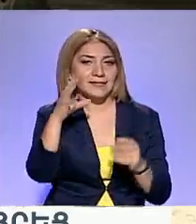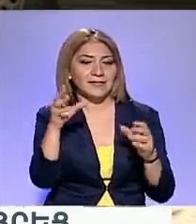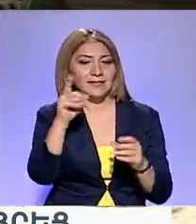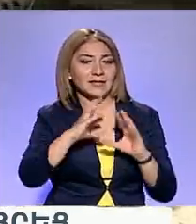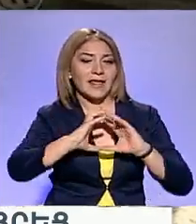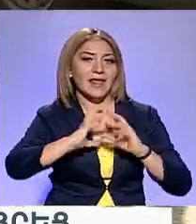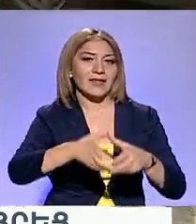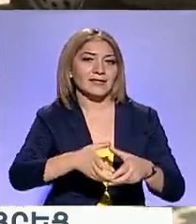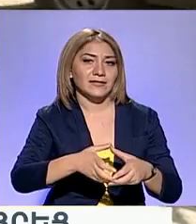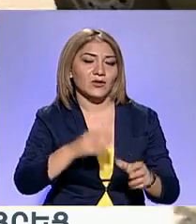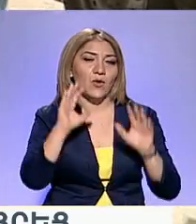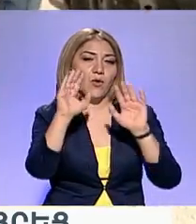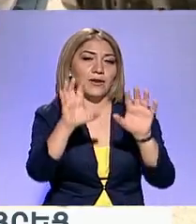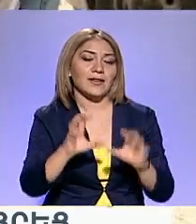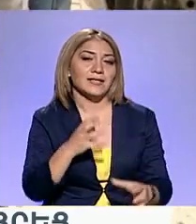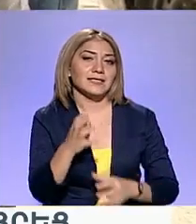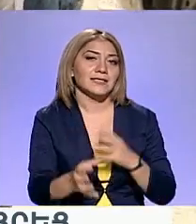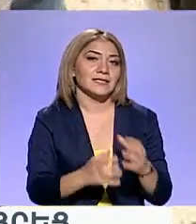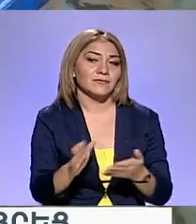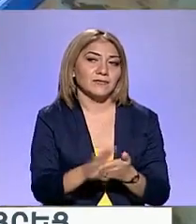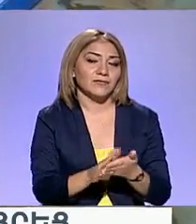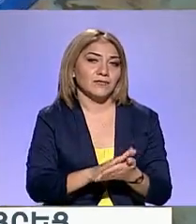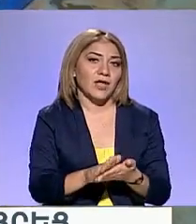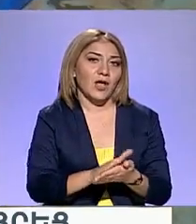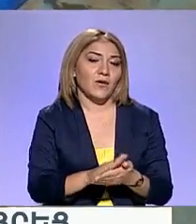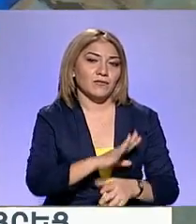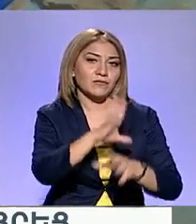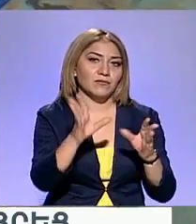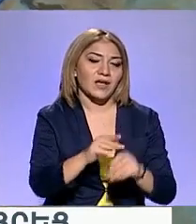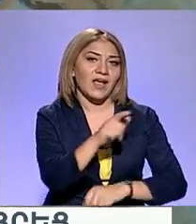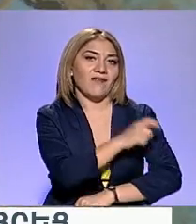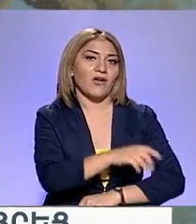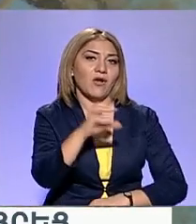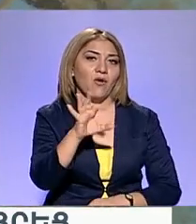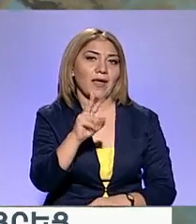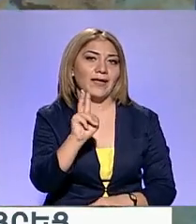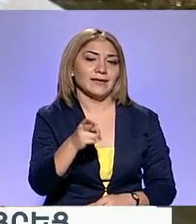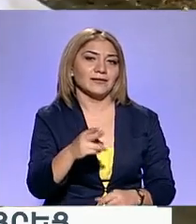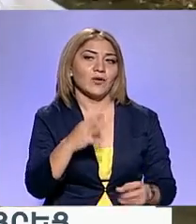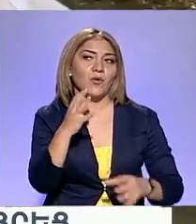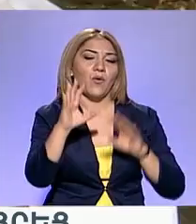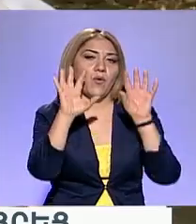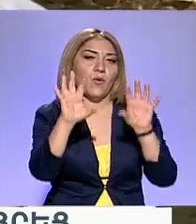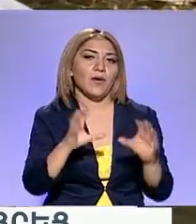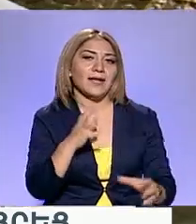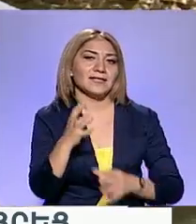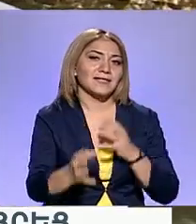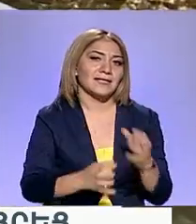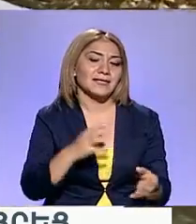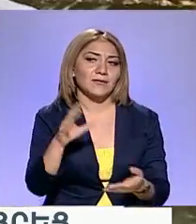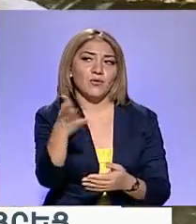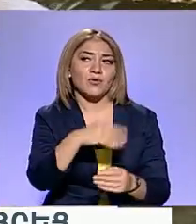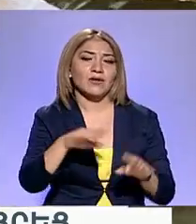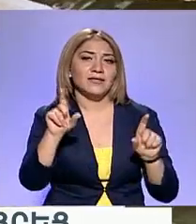այս թաղամասի շենքերի բակերը։ Նախաձեռնողը Նոր Նորքից առաջադրված ավականու ՕԵԿ Թեկնածուն է։ Ներկել ենք բոլոր